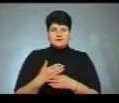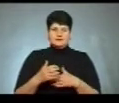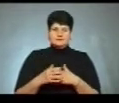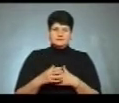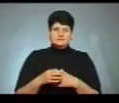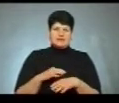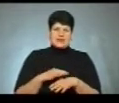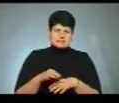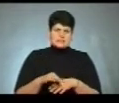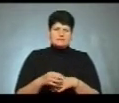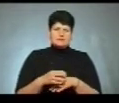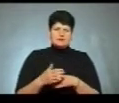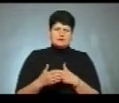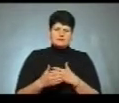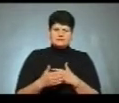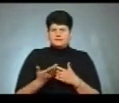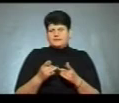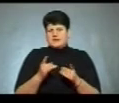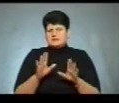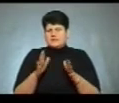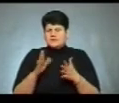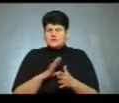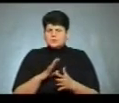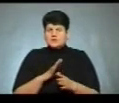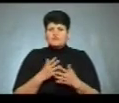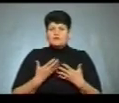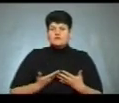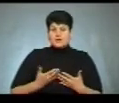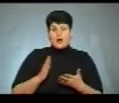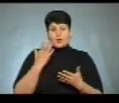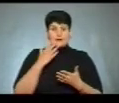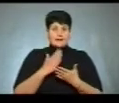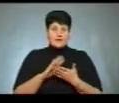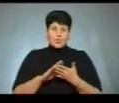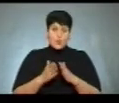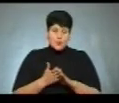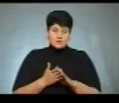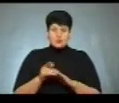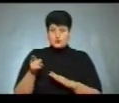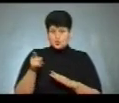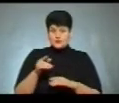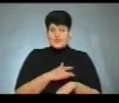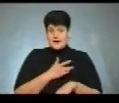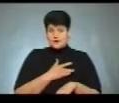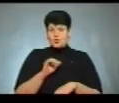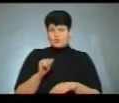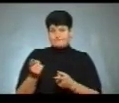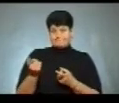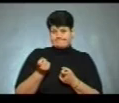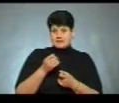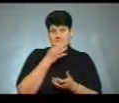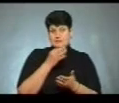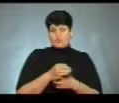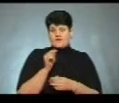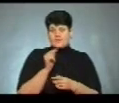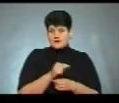насильство. Я не буду, ну, різні випадки в житті бувають, але коли буде угода, цю няню можна притягнути до відповідальності,